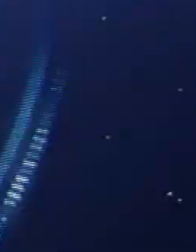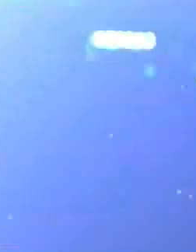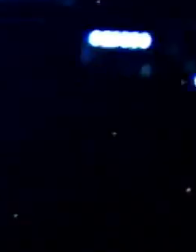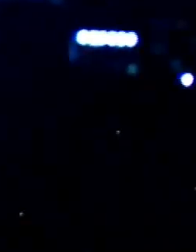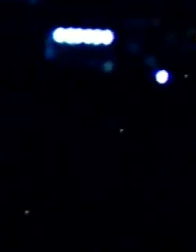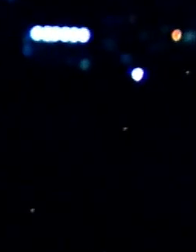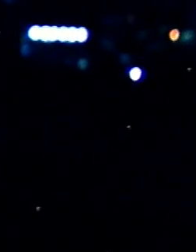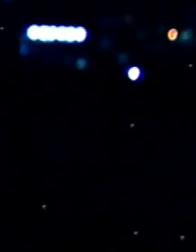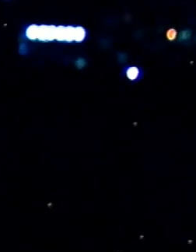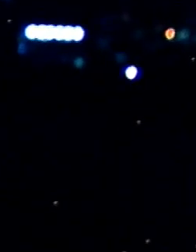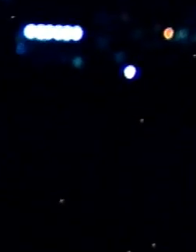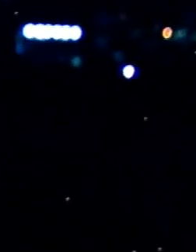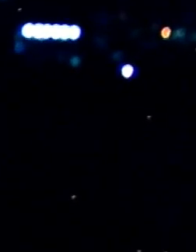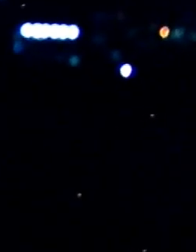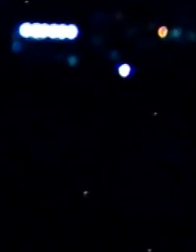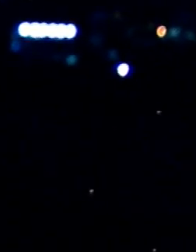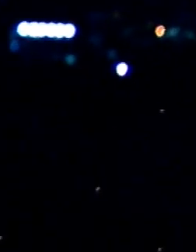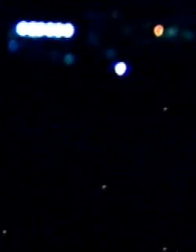222